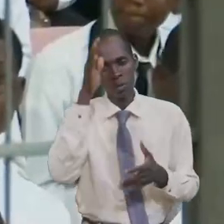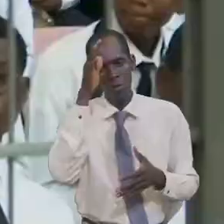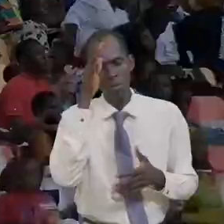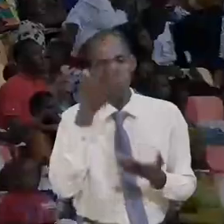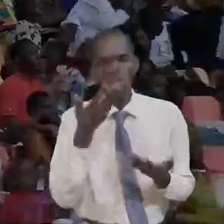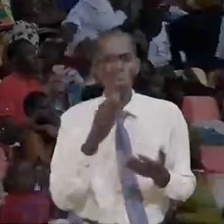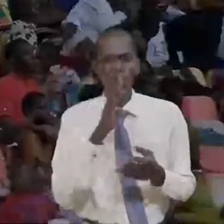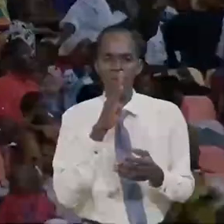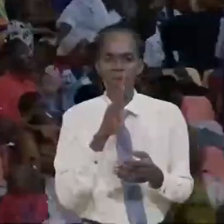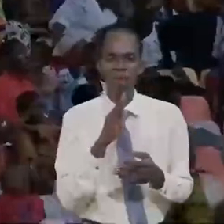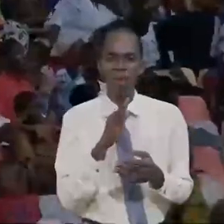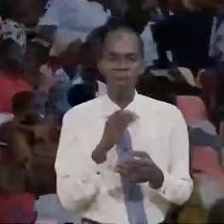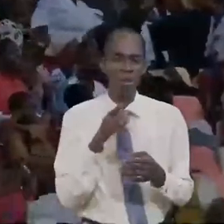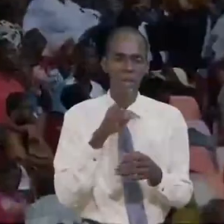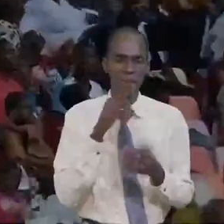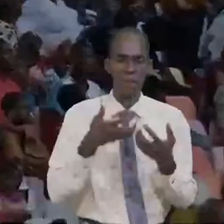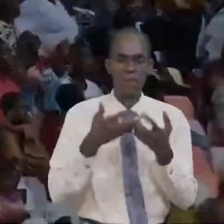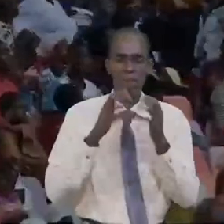vous êtes un ingénieur